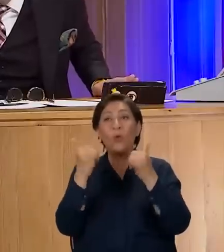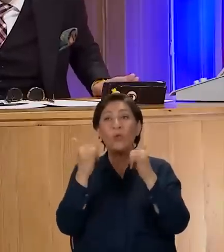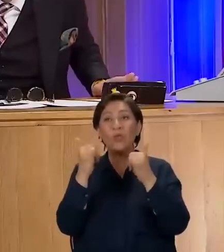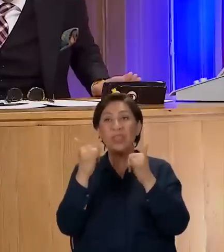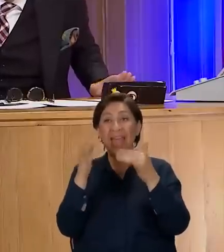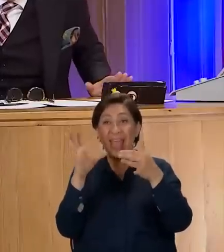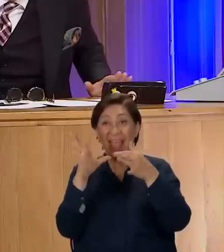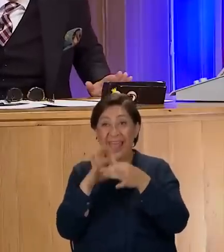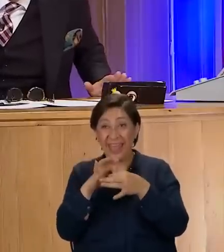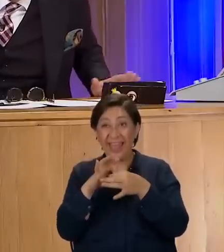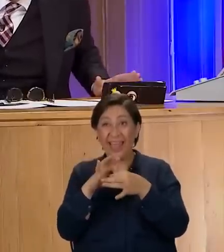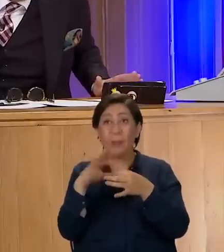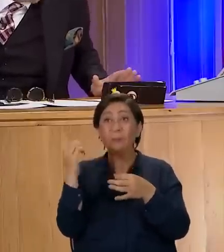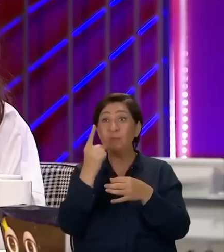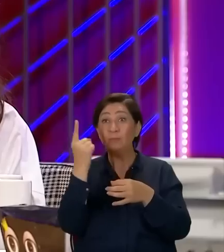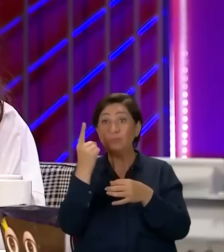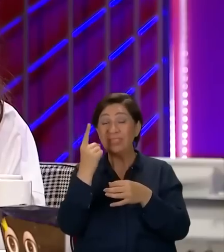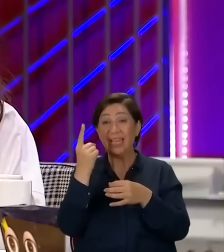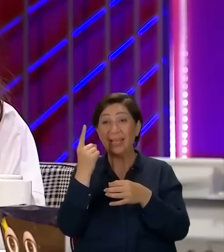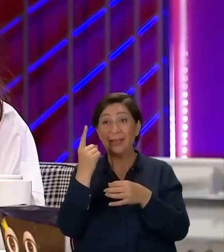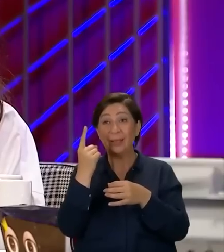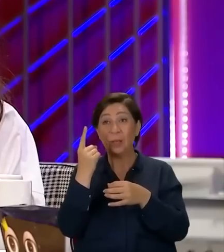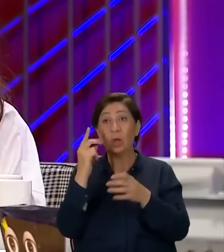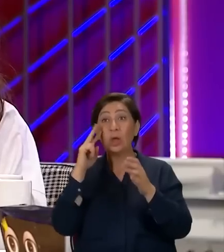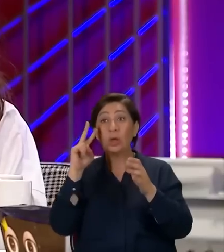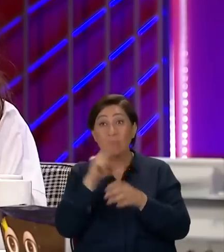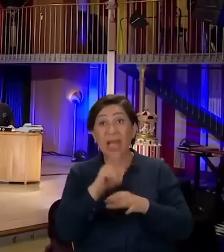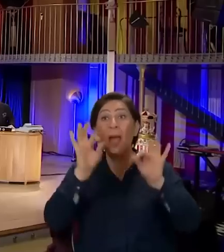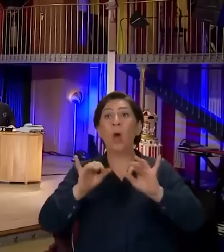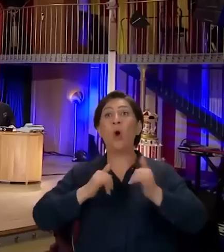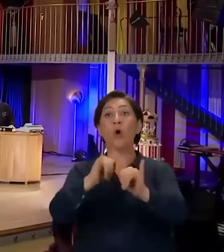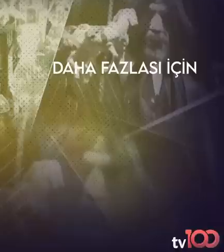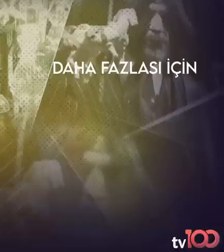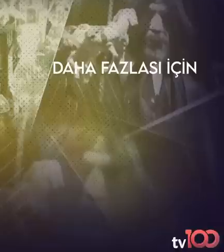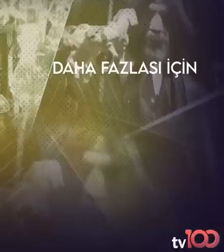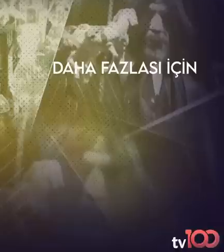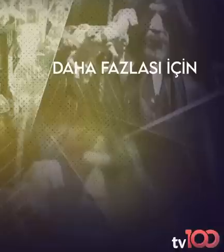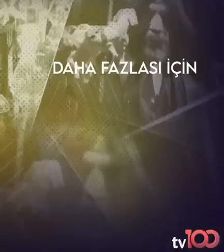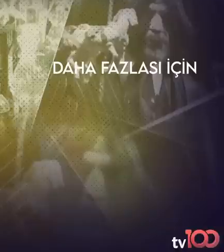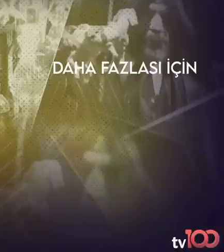oyunla ilgili bir şey göster hemen oynamaya başlıyor.